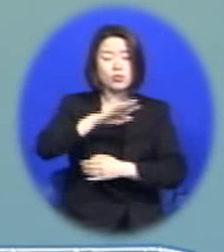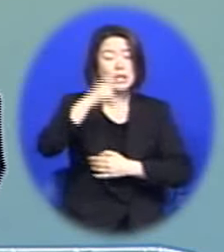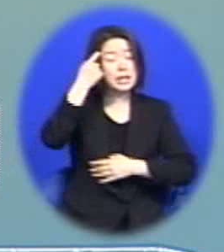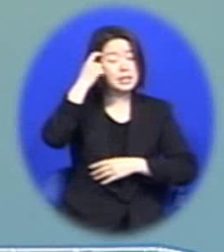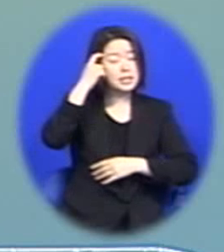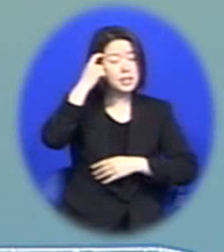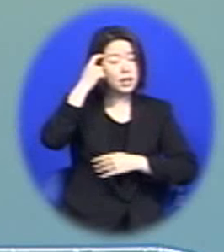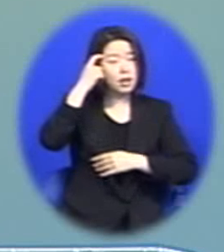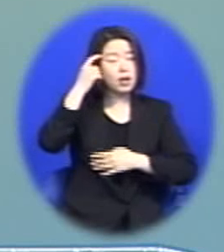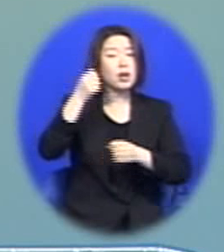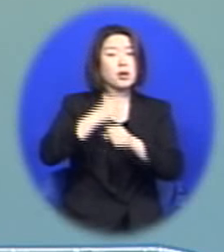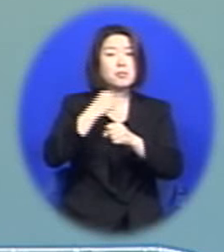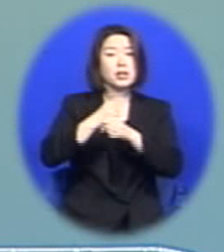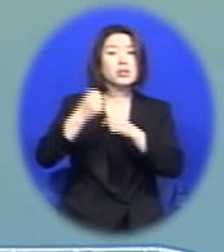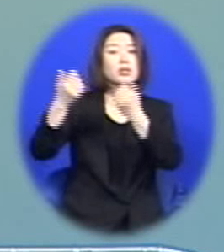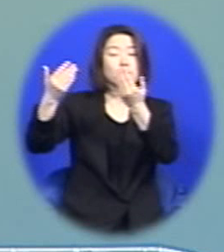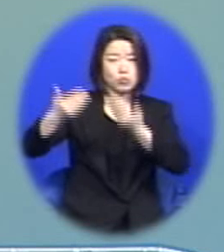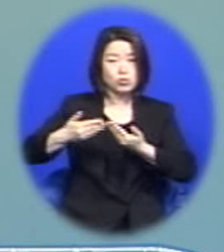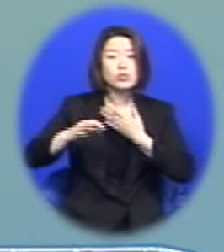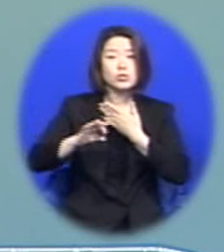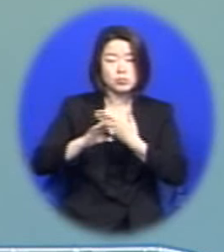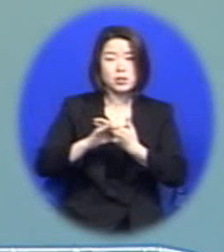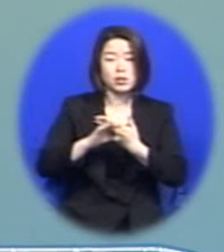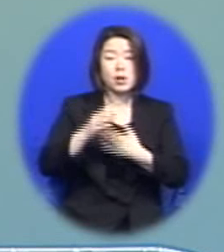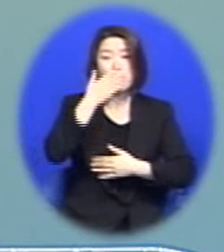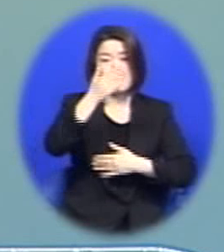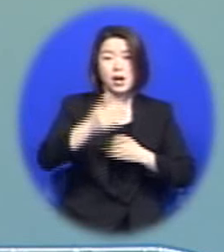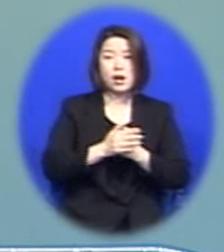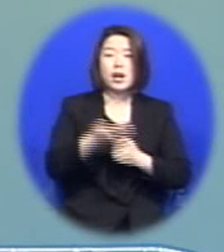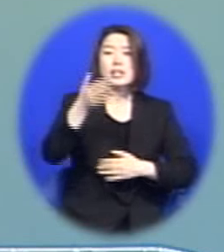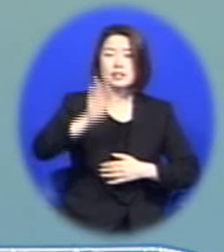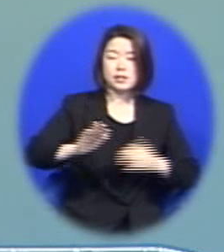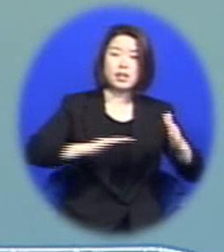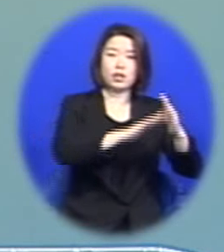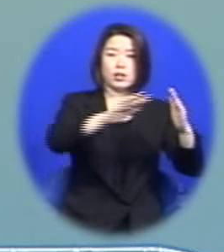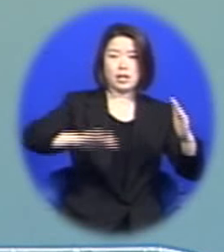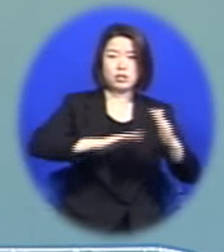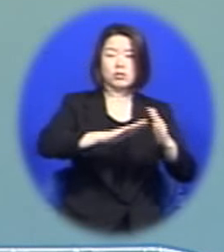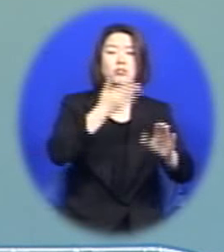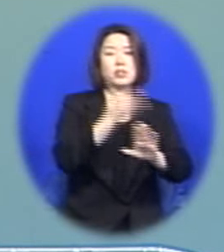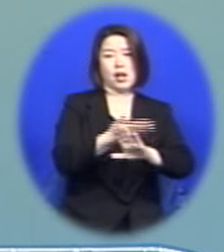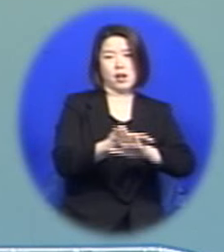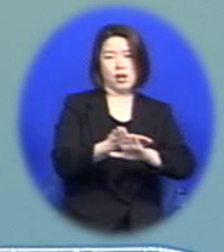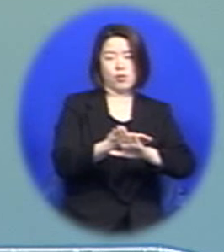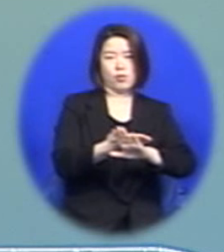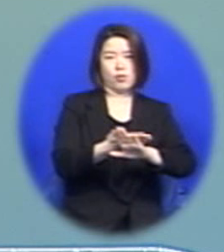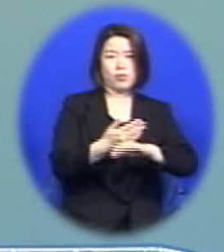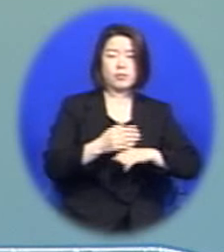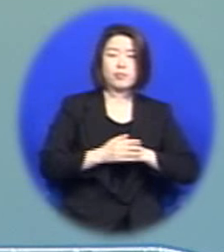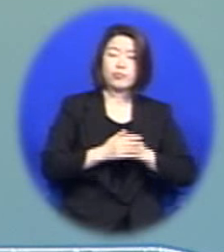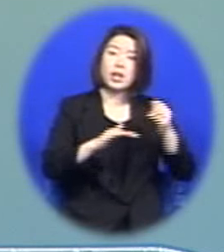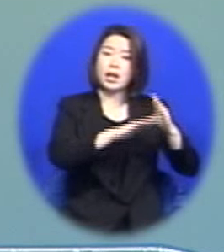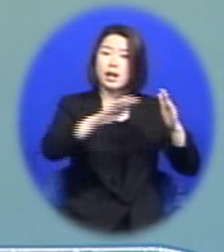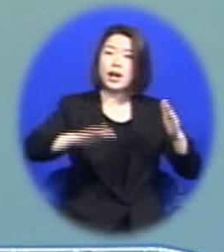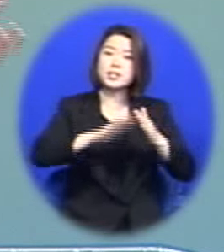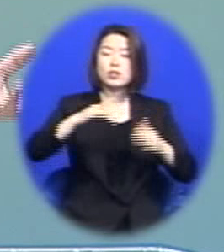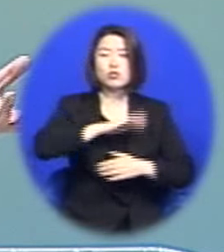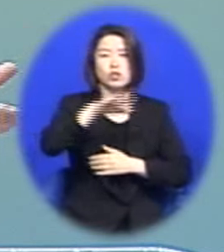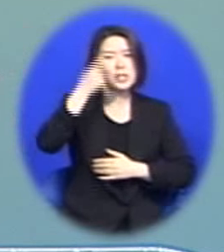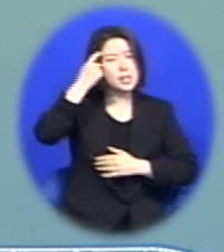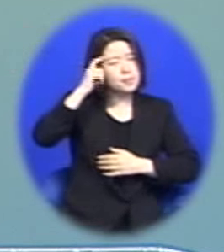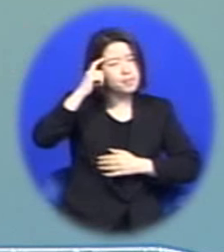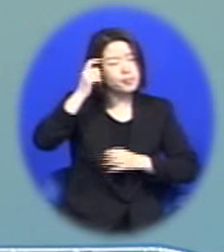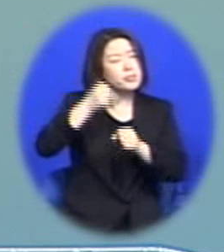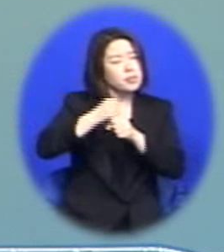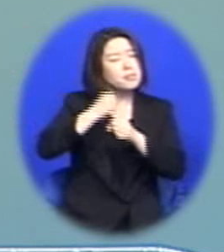를 만들어서 하면 된다는 뜻이에요 그런데 가정은 달라요 과정은 가정은 우리가 창의적